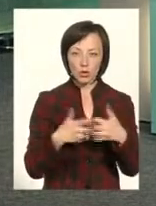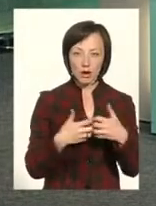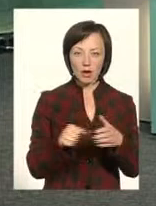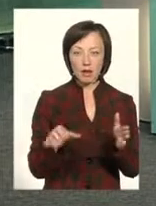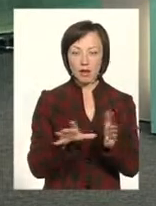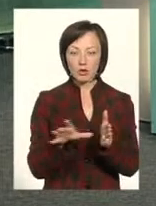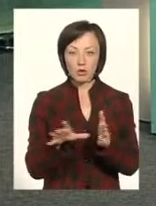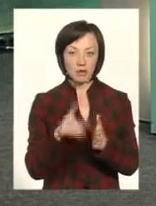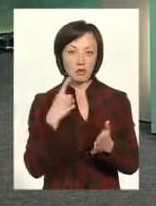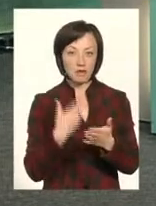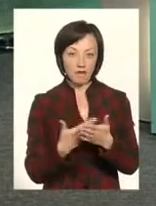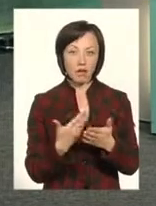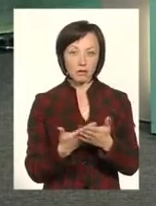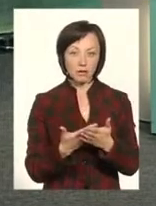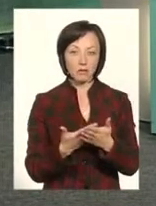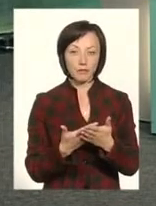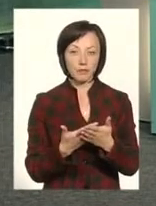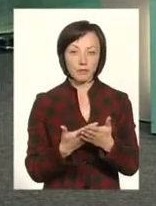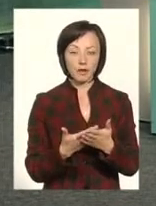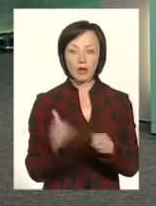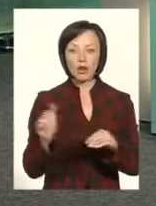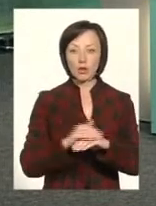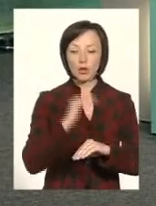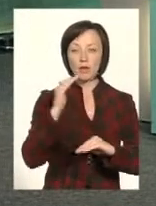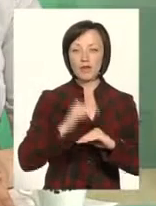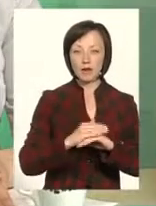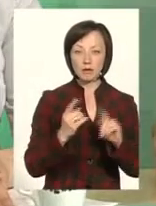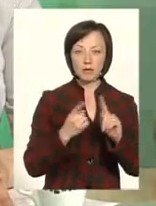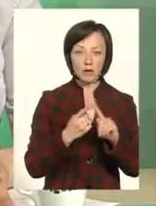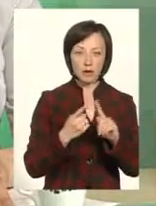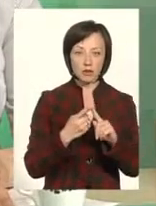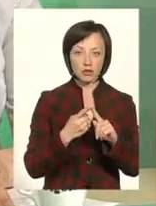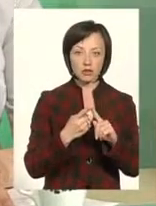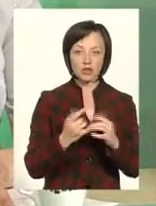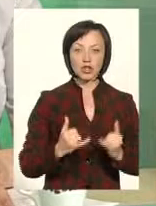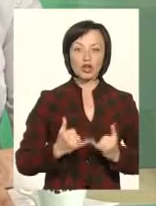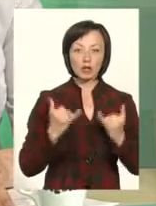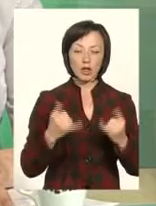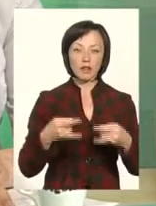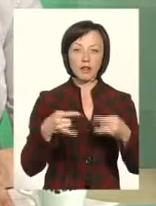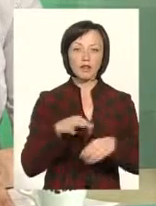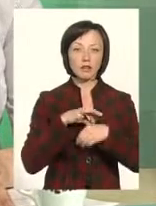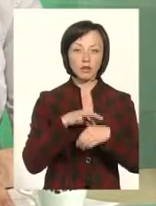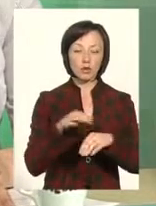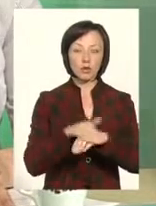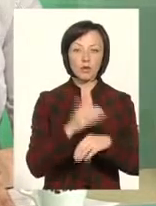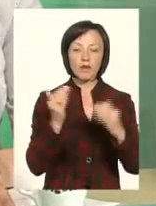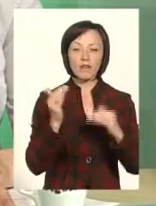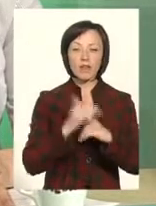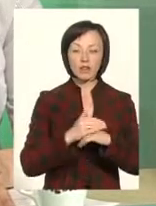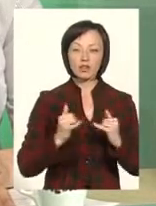електроніка, і здавалося. Доброго вечора, по-перше. Шановна телеведуча, доброго вечора,